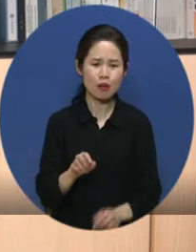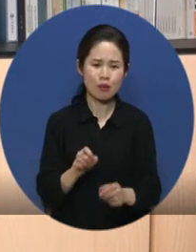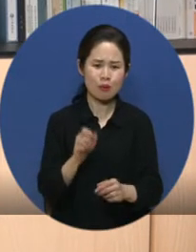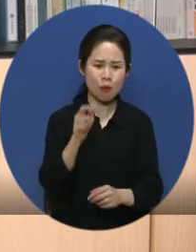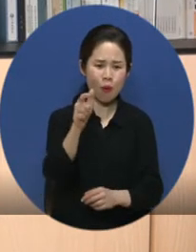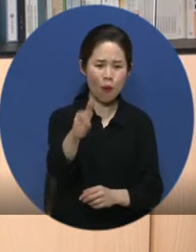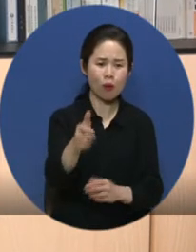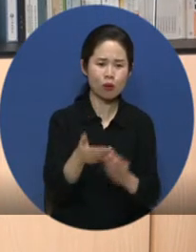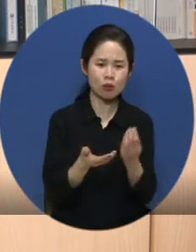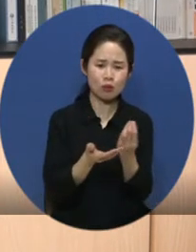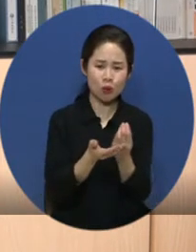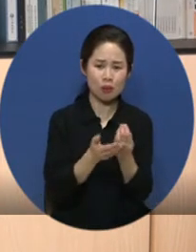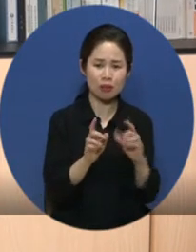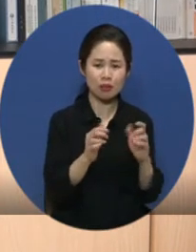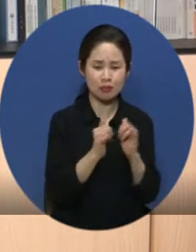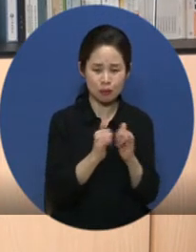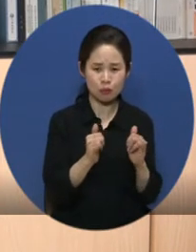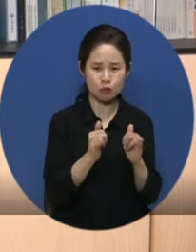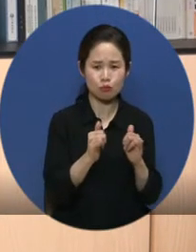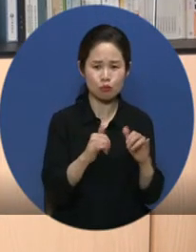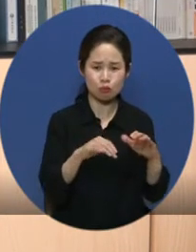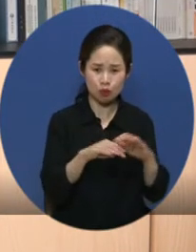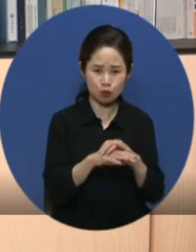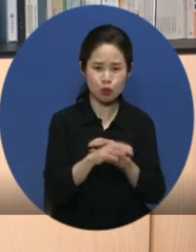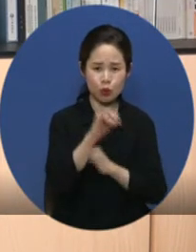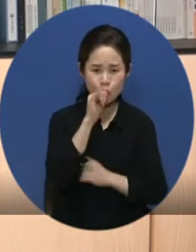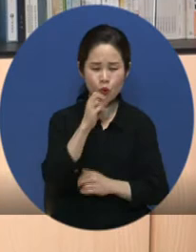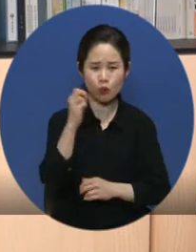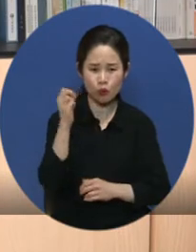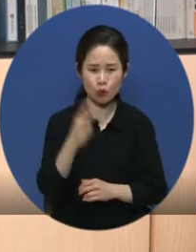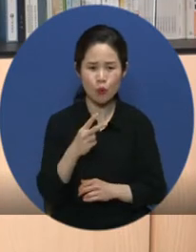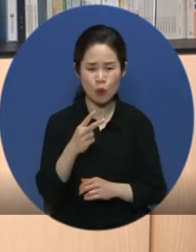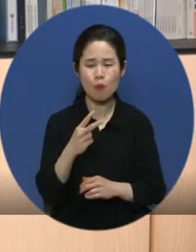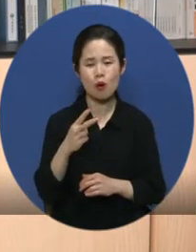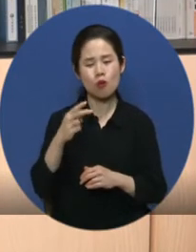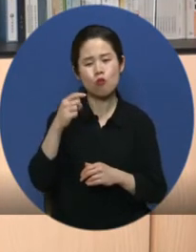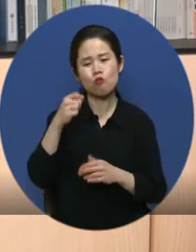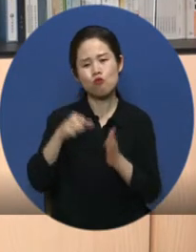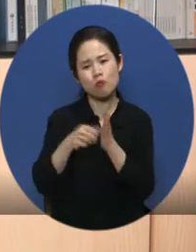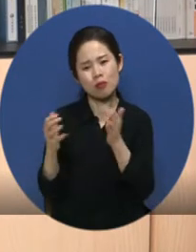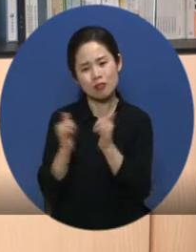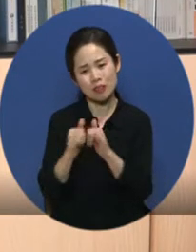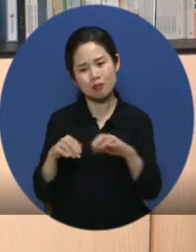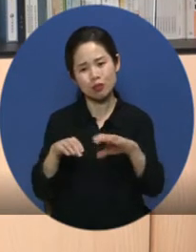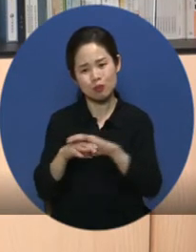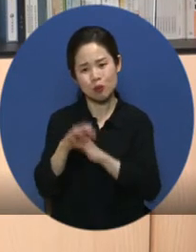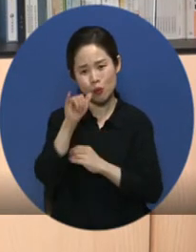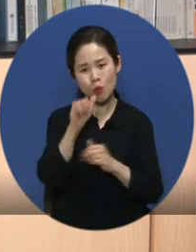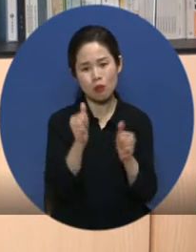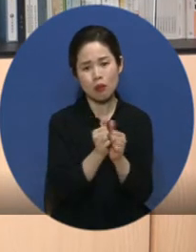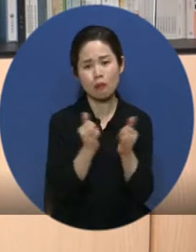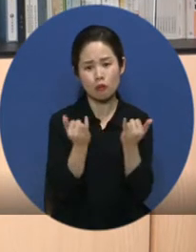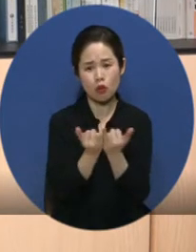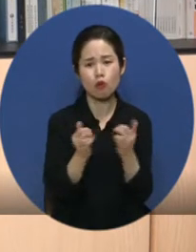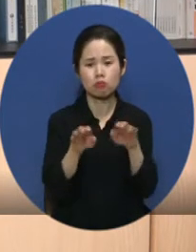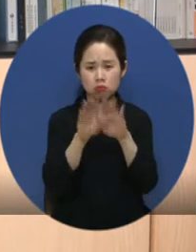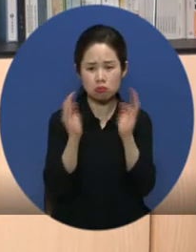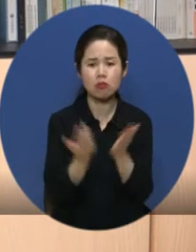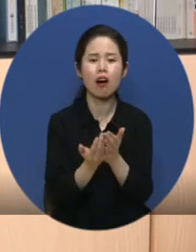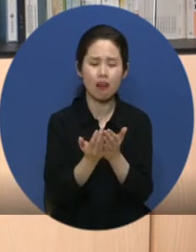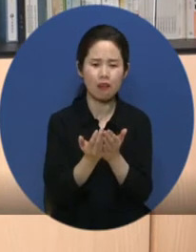열심히 일하시는 분들도 신고 또한 유명한 셀럽들도 신고 남녀를 불문하고